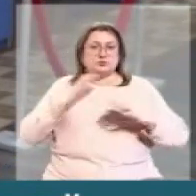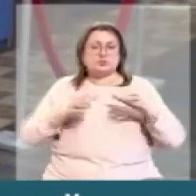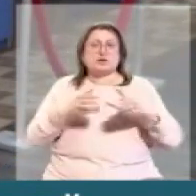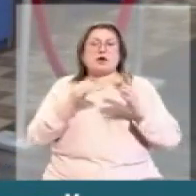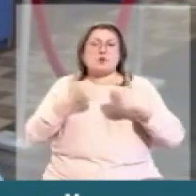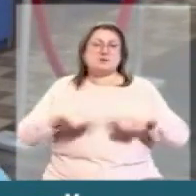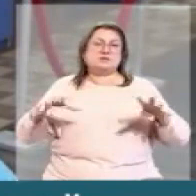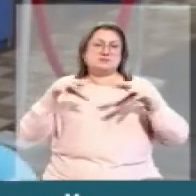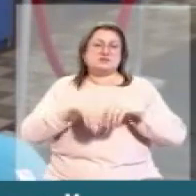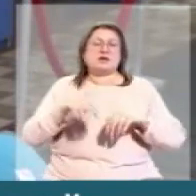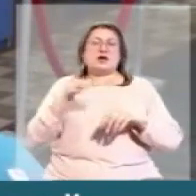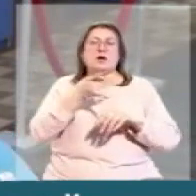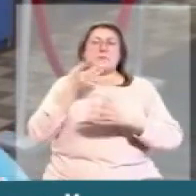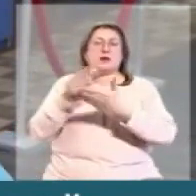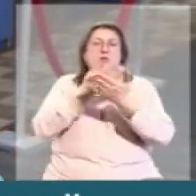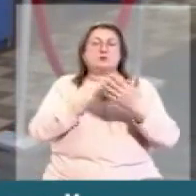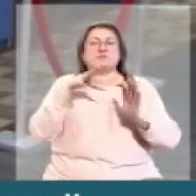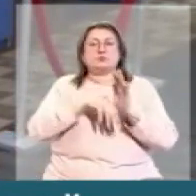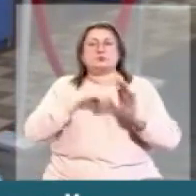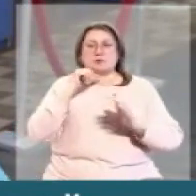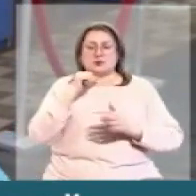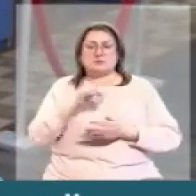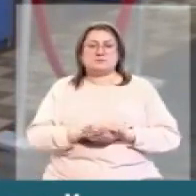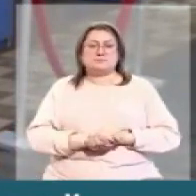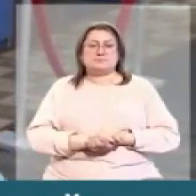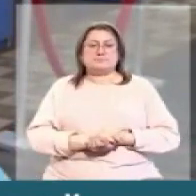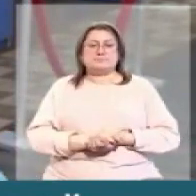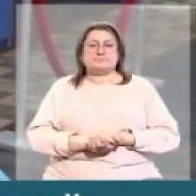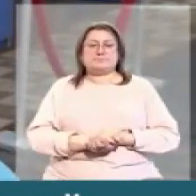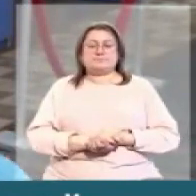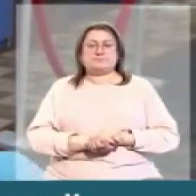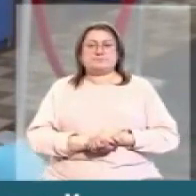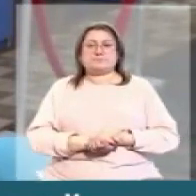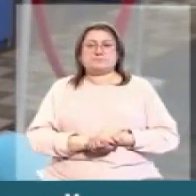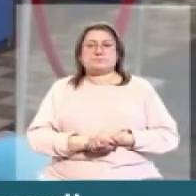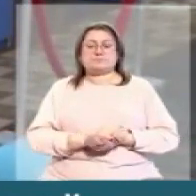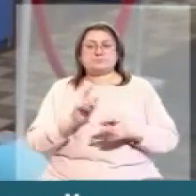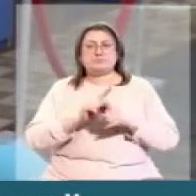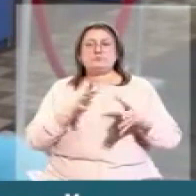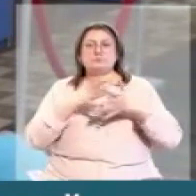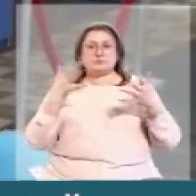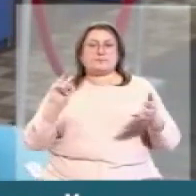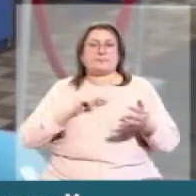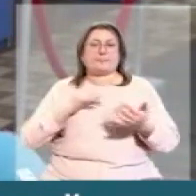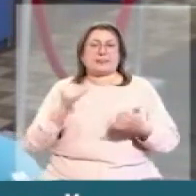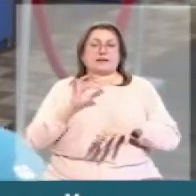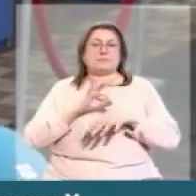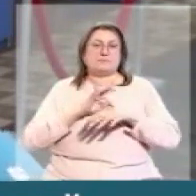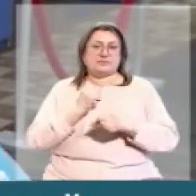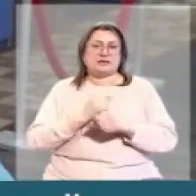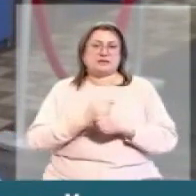региональных комиссий, в том числе вот нашей Кустанайской комиссии, которая тоже большую работу сейчас